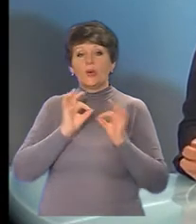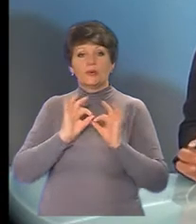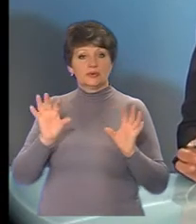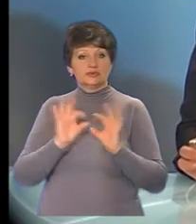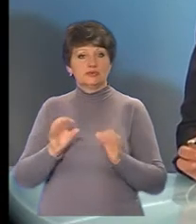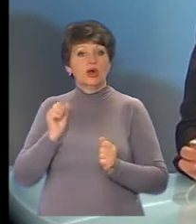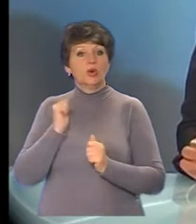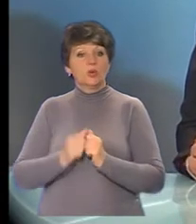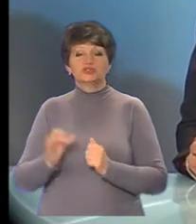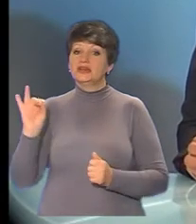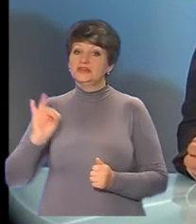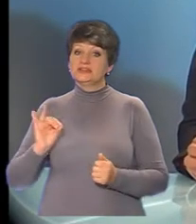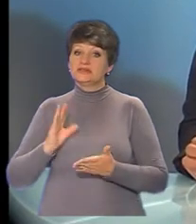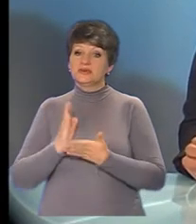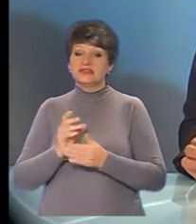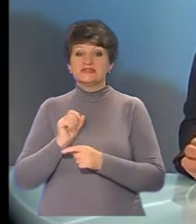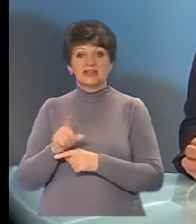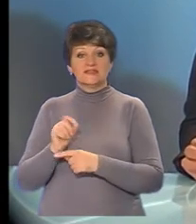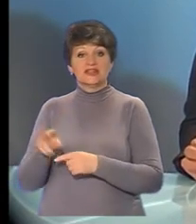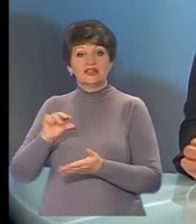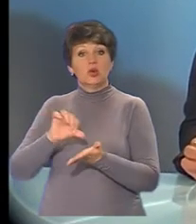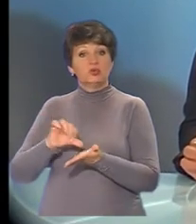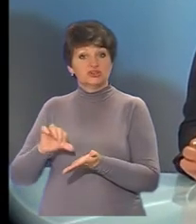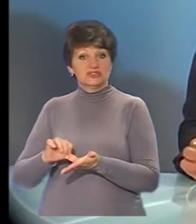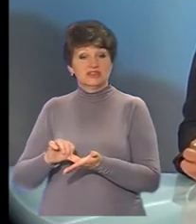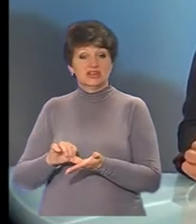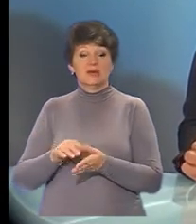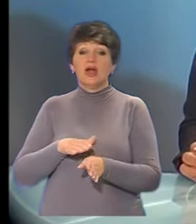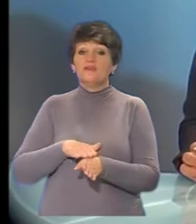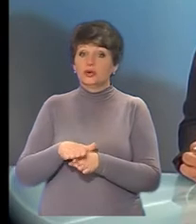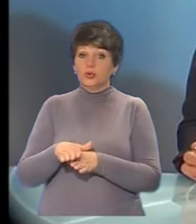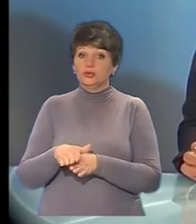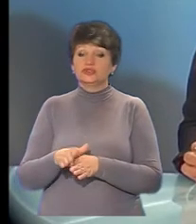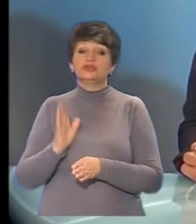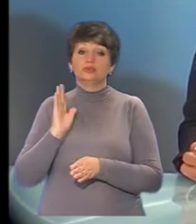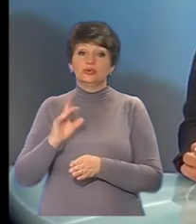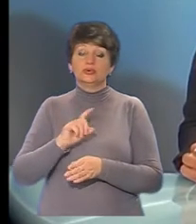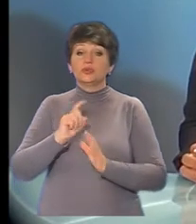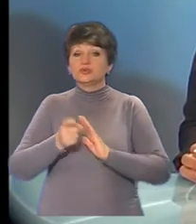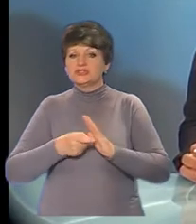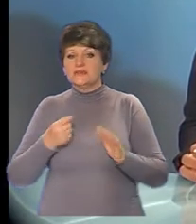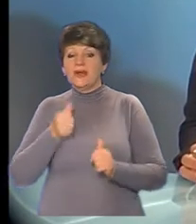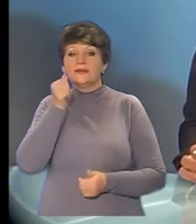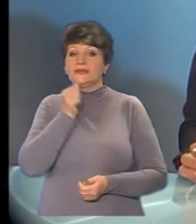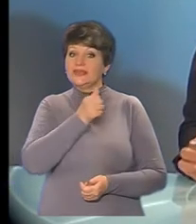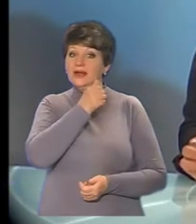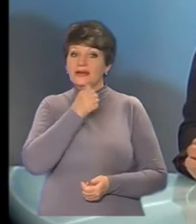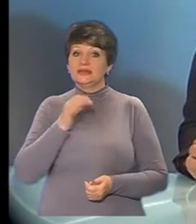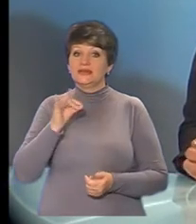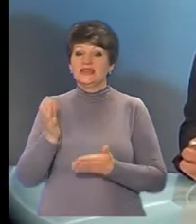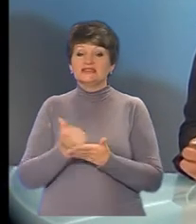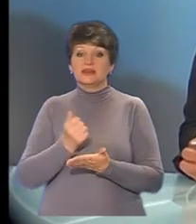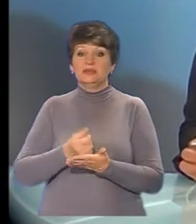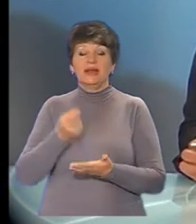різноманітні оповідання. Кожна історія міститиме завдання для учасників квесту, виконуючи які вони розгадуватимуть таємниці